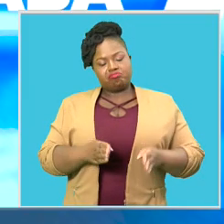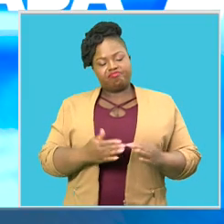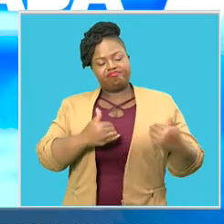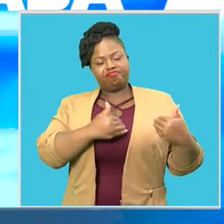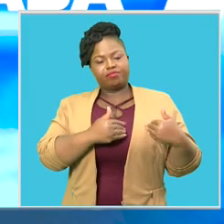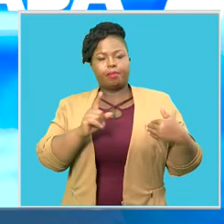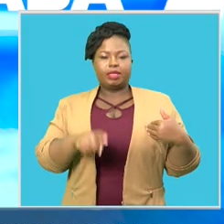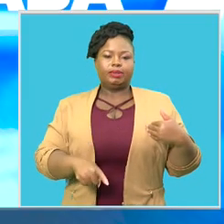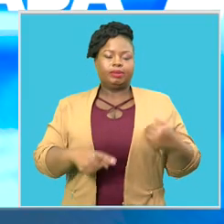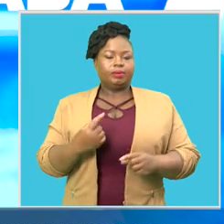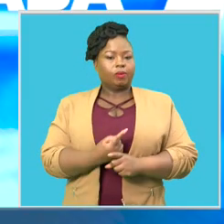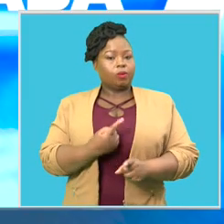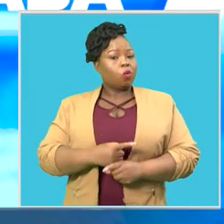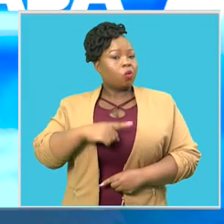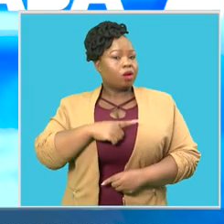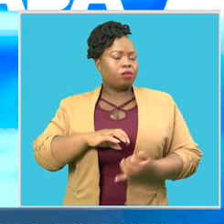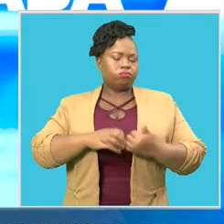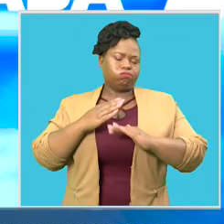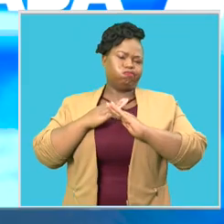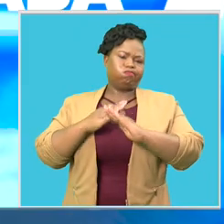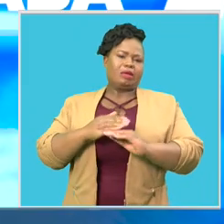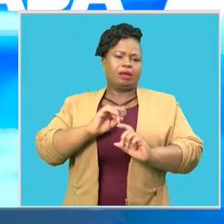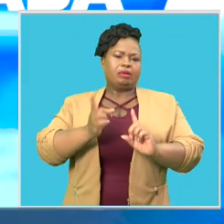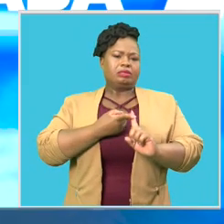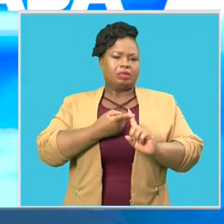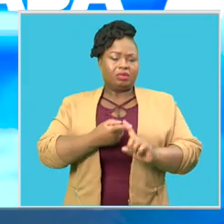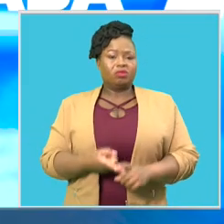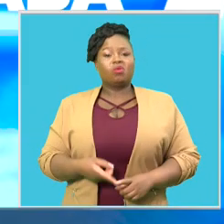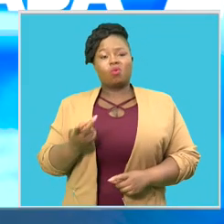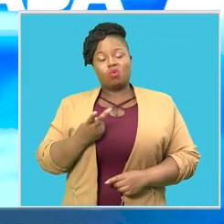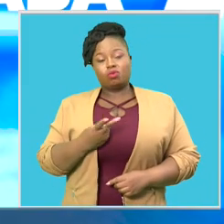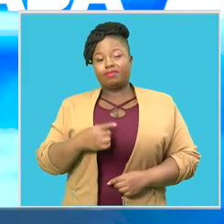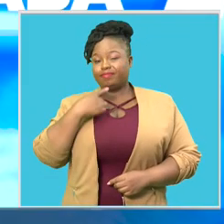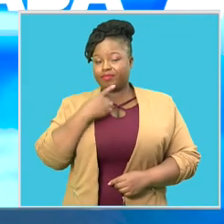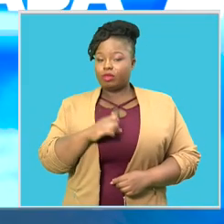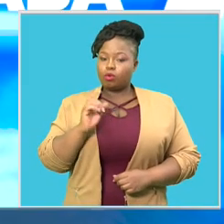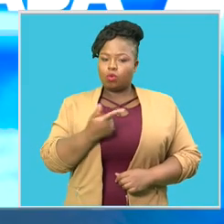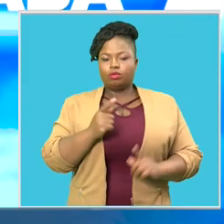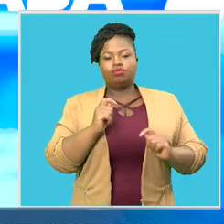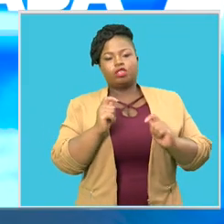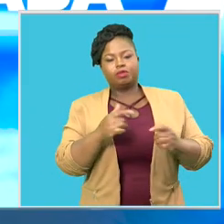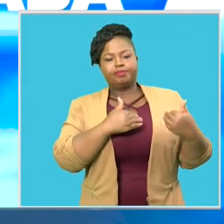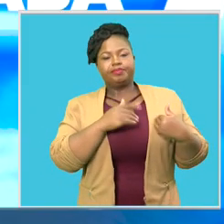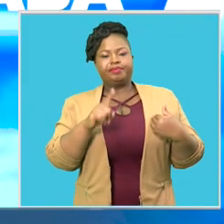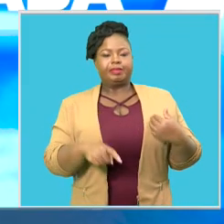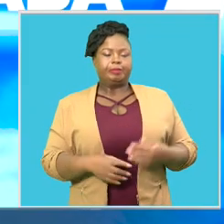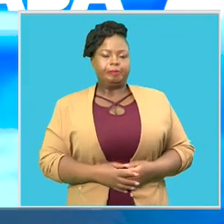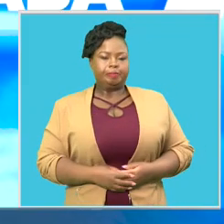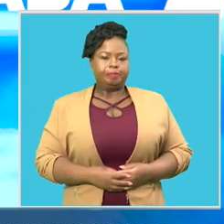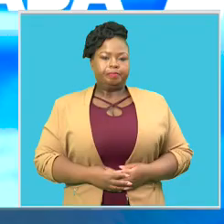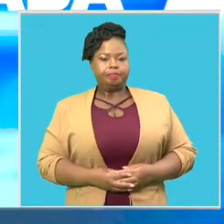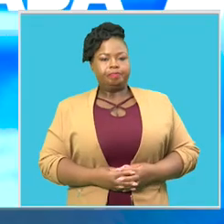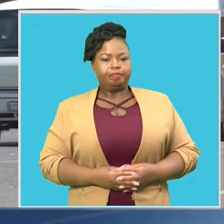ngaso sonke isikhathi ukuze kugwenywe izingozi, kwagxile kakhulu-ke kwezokuthutha kwezomphakathi kanye-ke nezokuthutha abafundi.